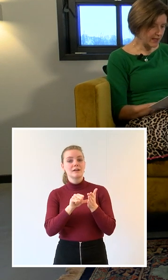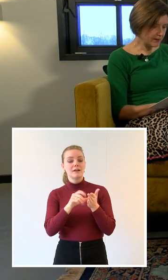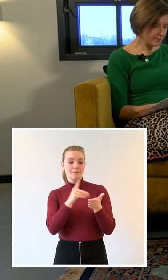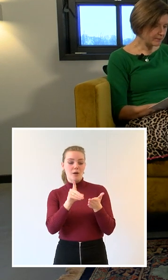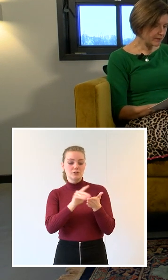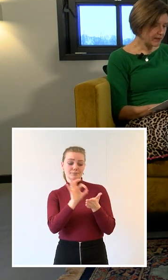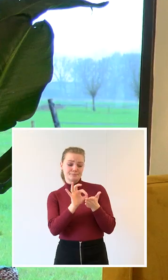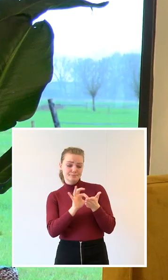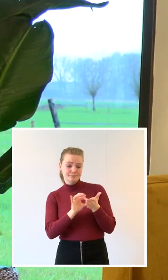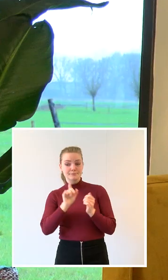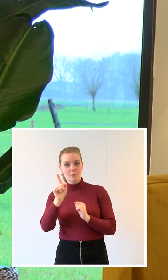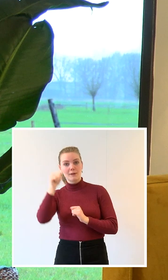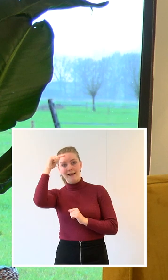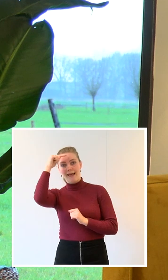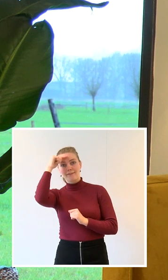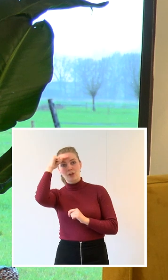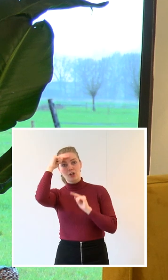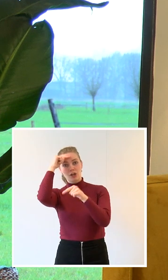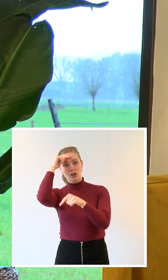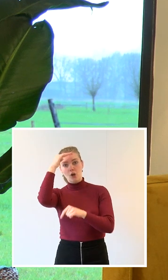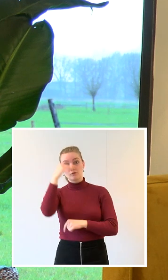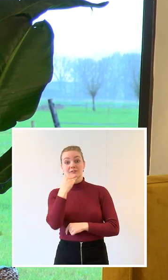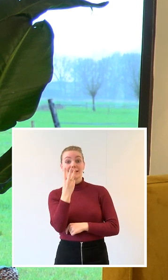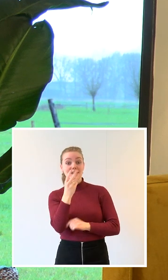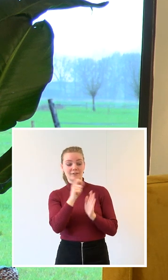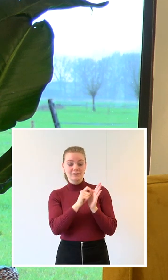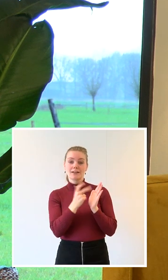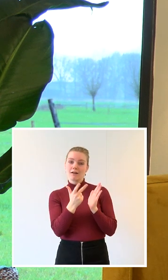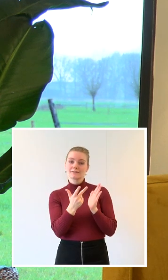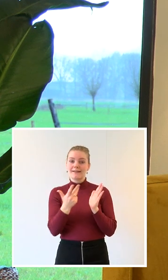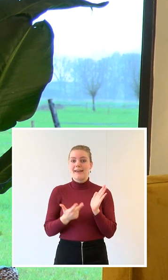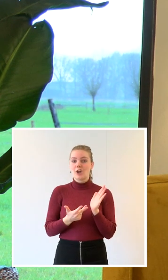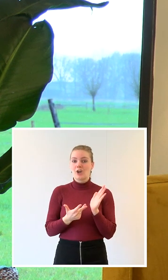en 9. En Paulus grijpt daar terug op het verhaal van Abraham.